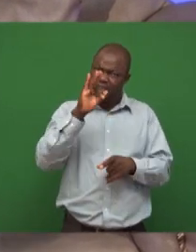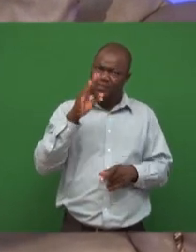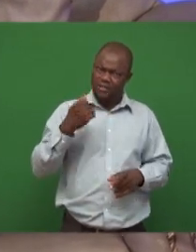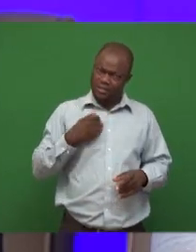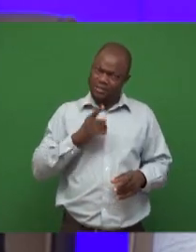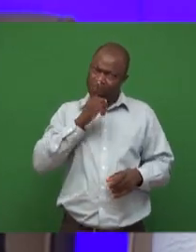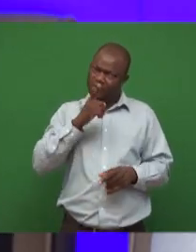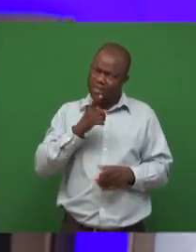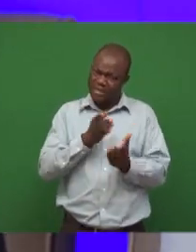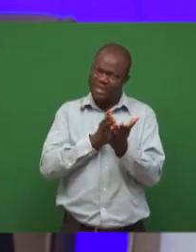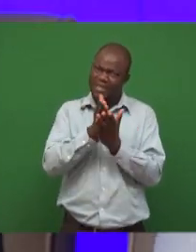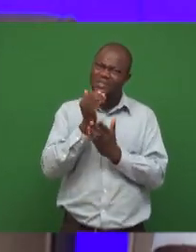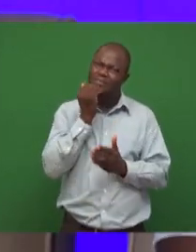kuti